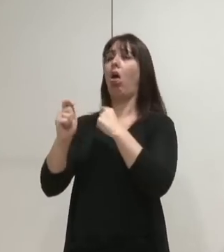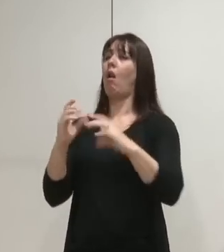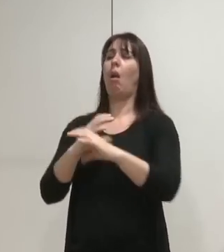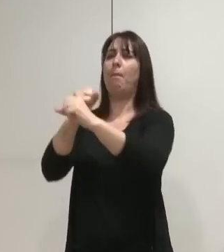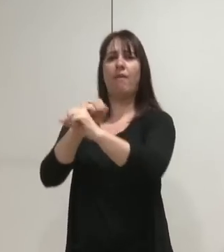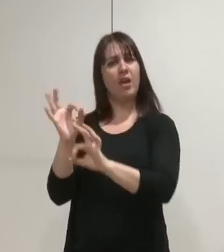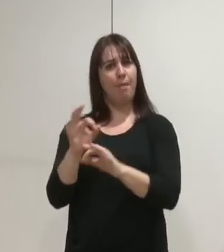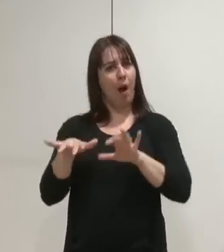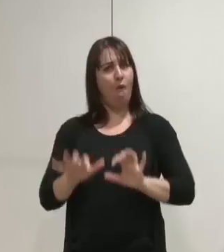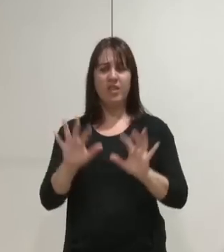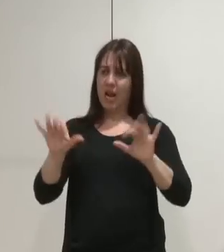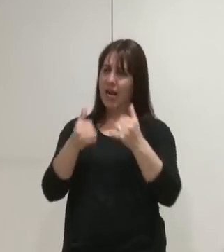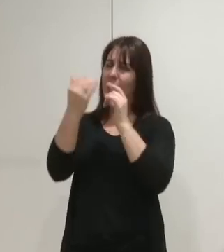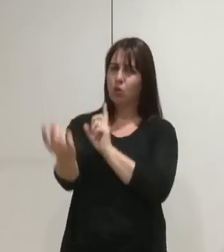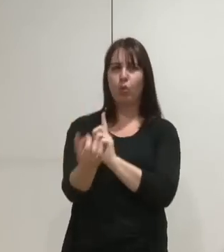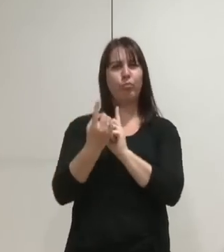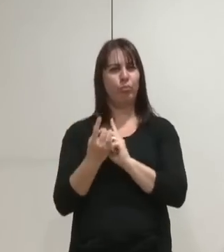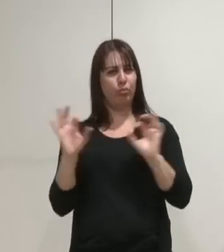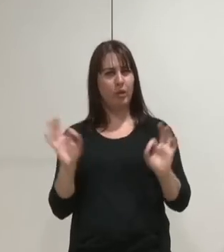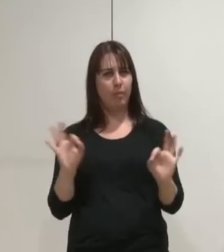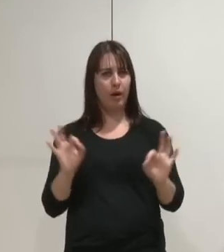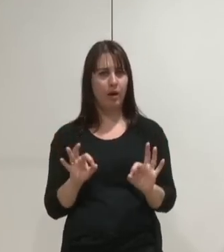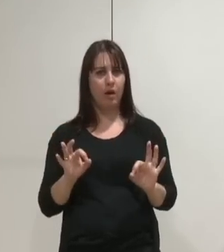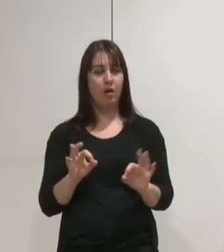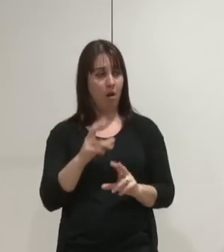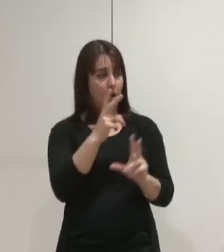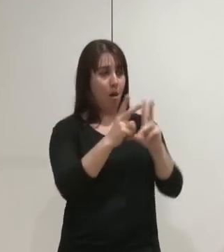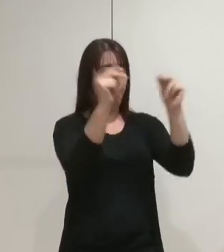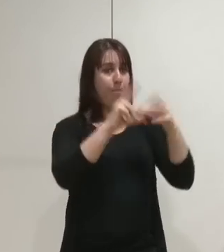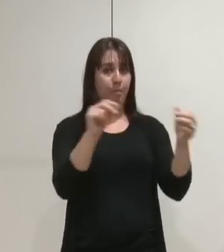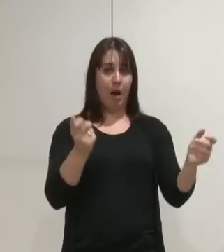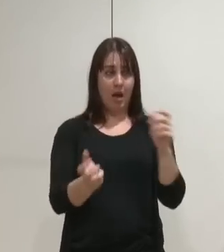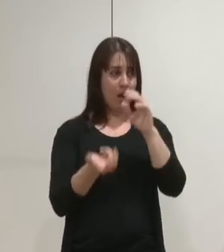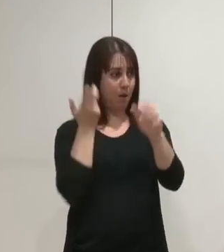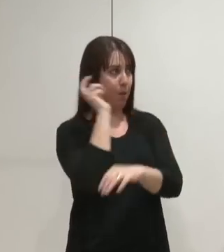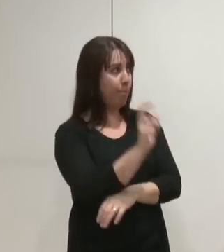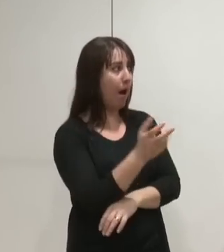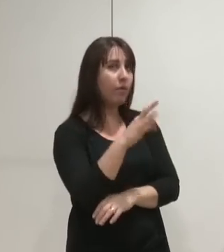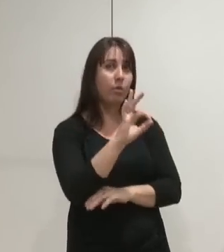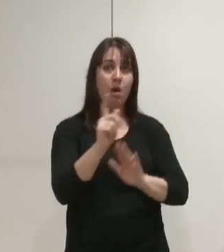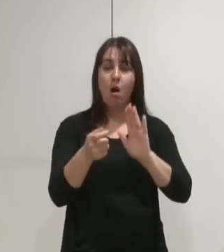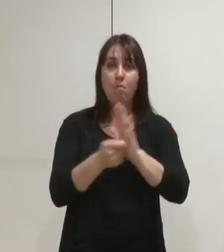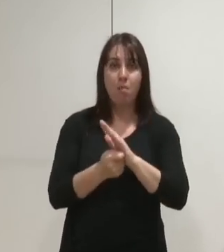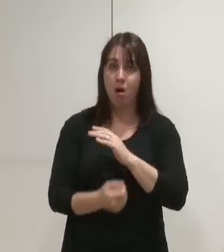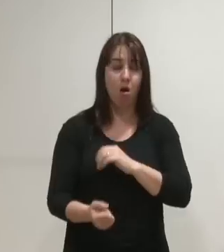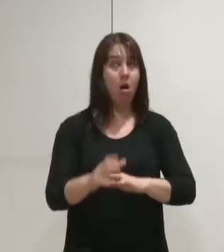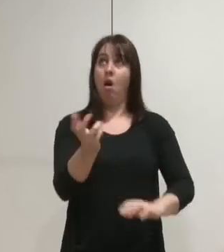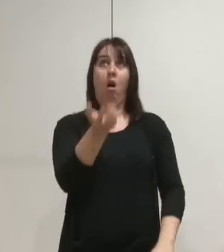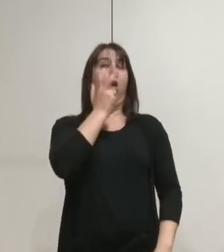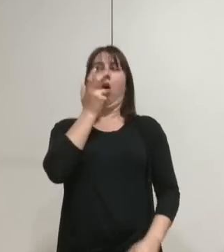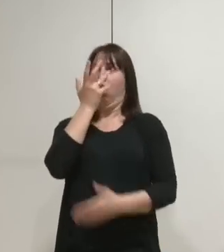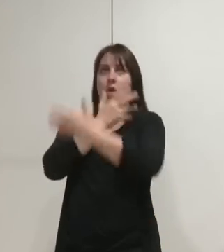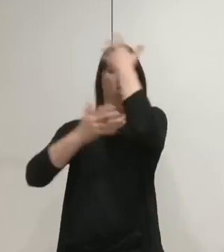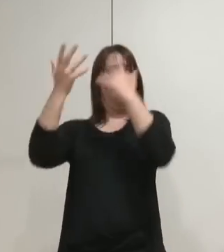ont fait que vous avez dû récupérer l'équipement mais effectivement à un moment où vous n'étiez pas PRS et que si vous